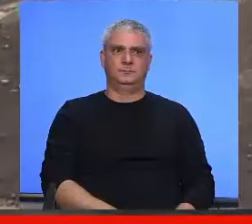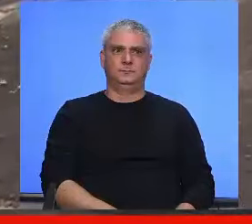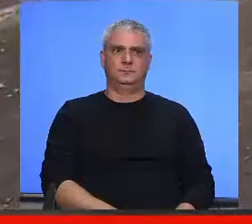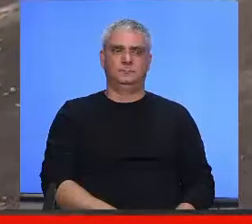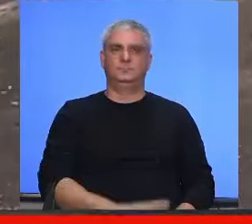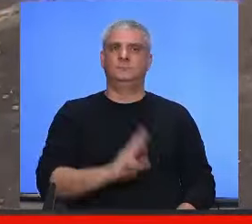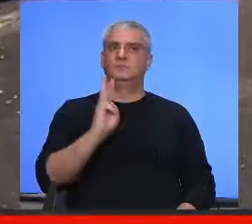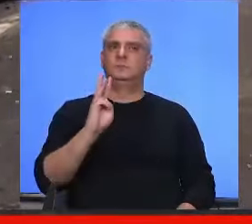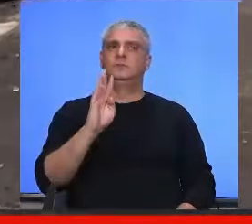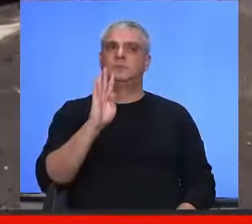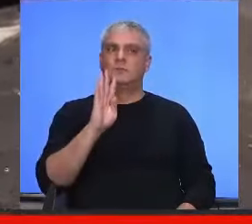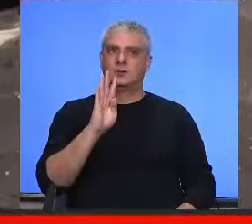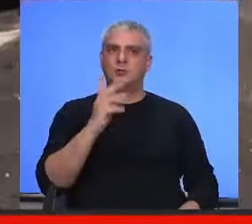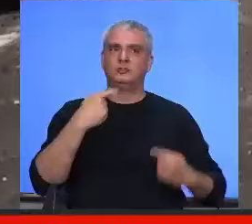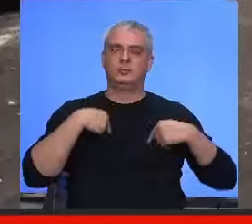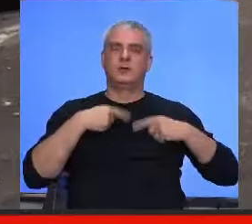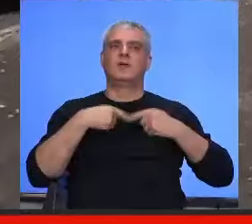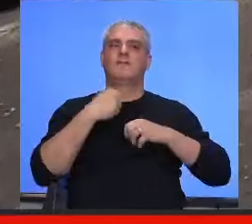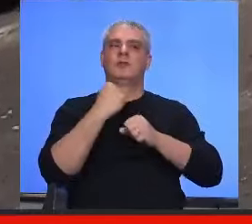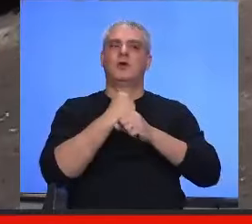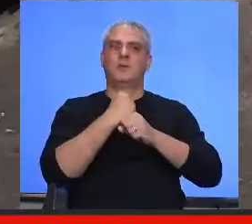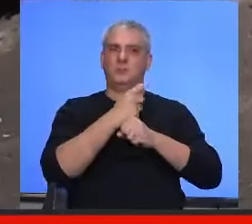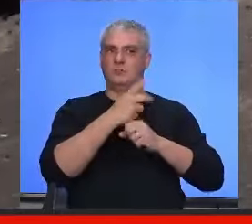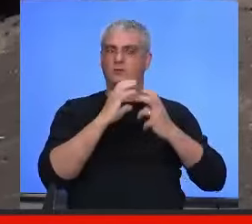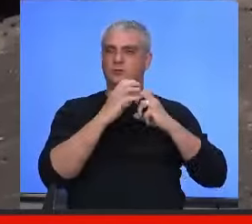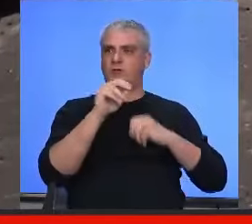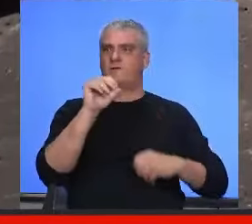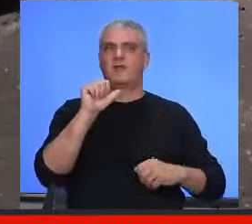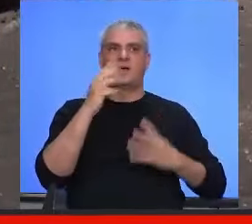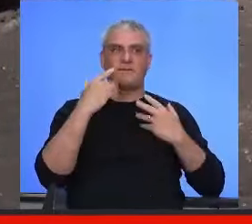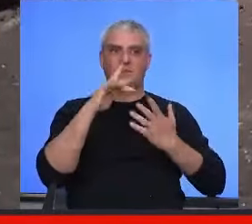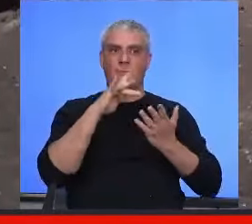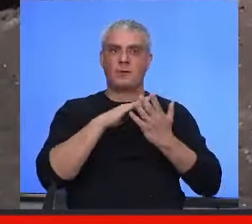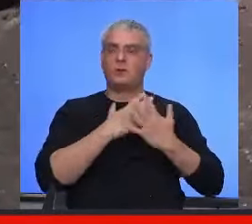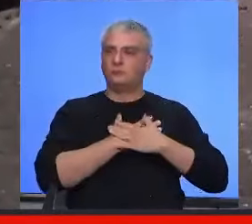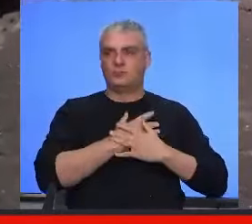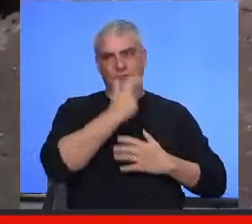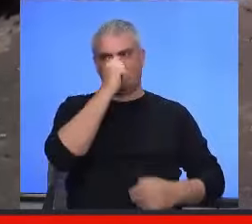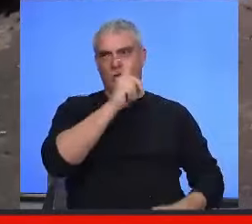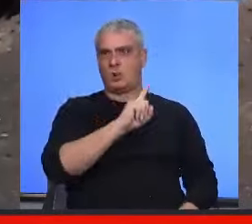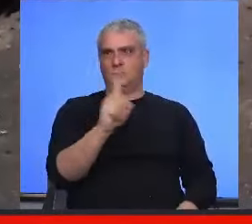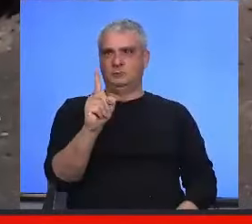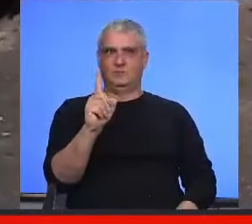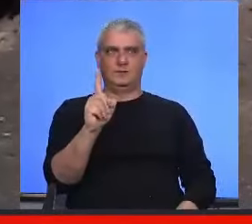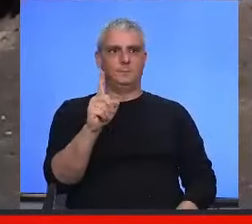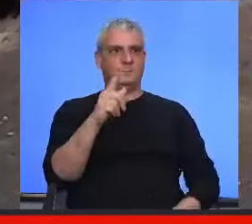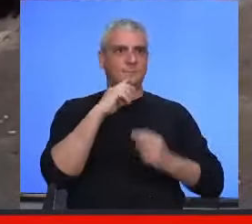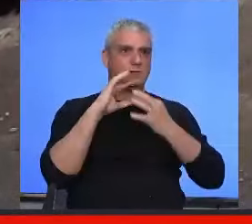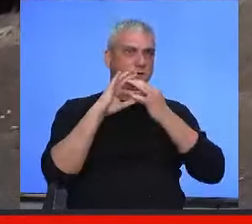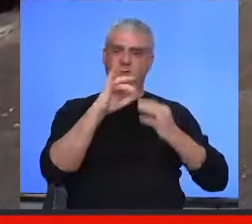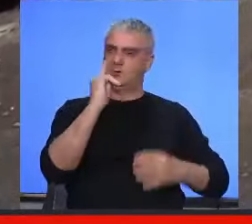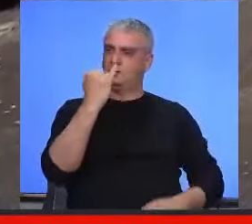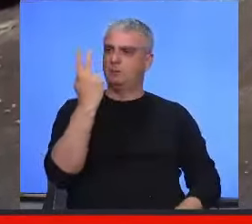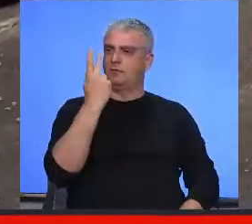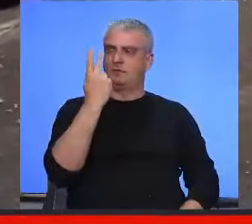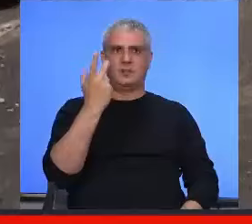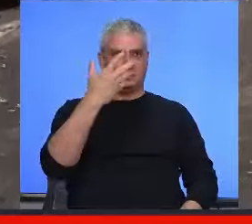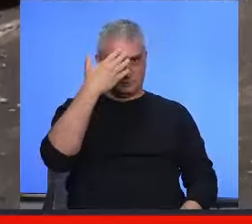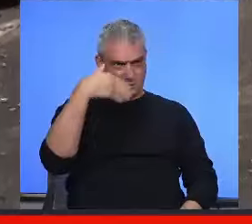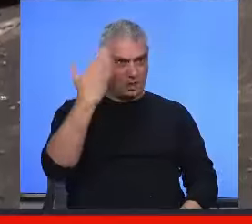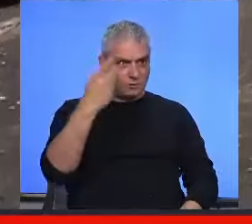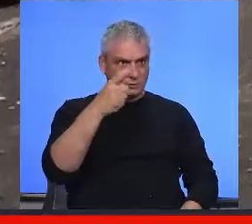שמעון ביטון, יושב ראש ועד מושב אביבים, מקום שאוהבים ולא עוזבים. מה, זה סיסמה? בוודאי. ידוע כאילו,